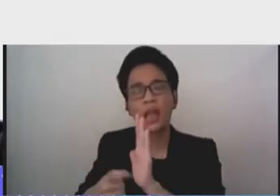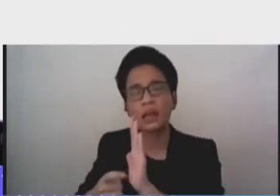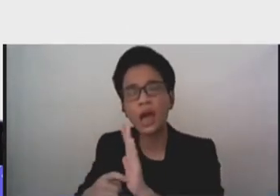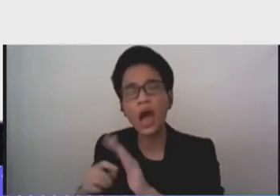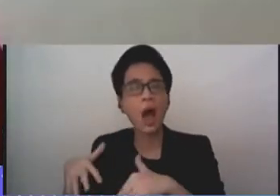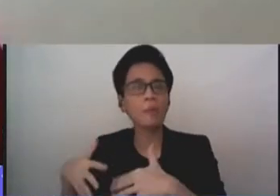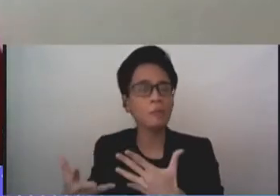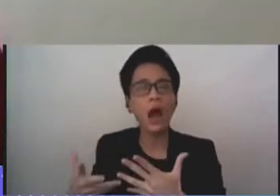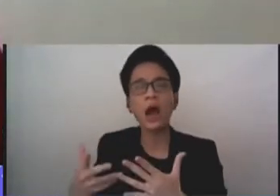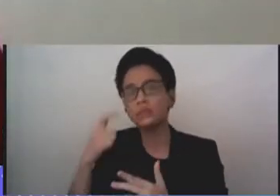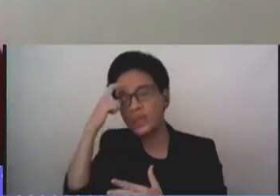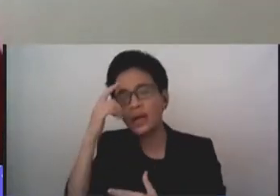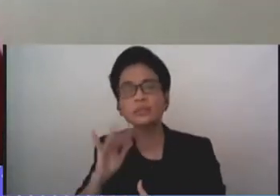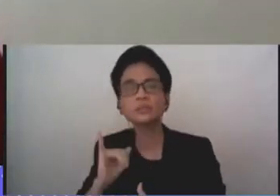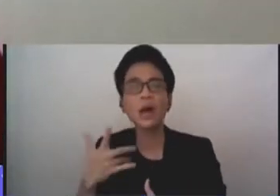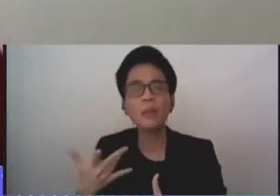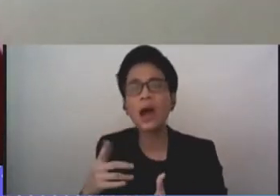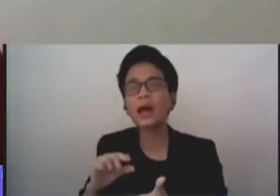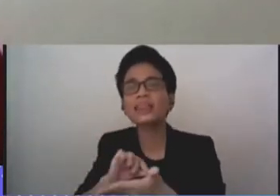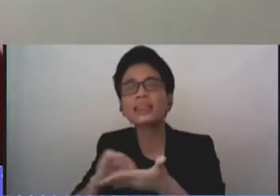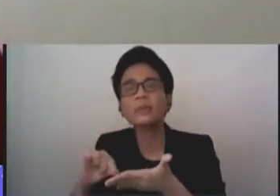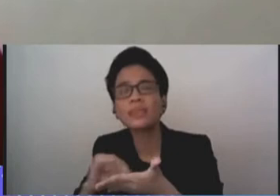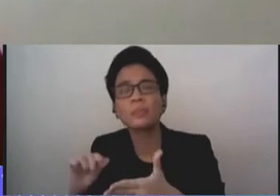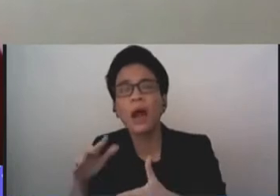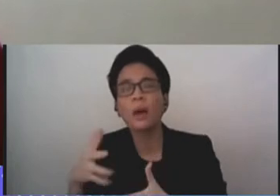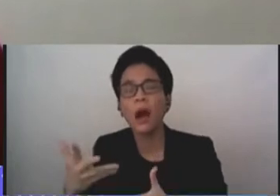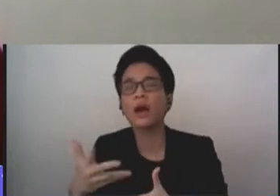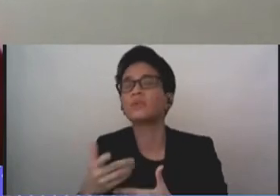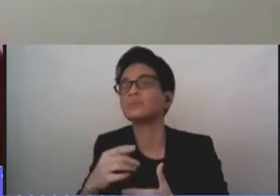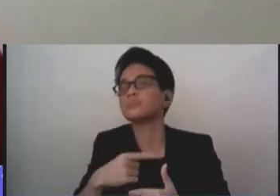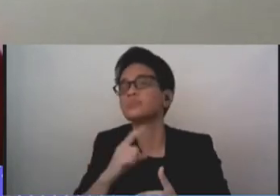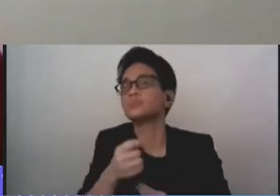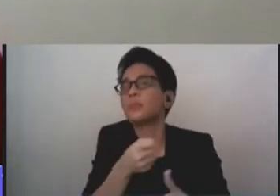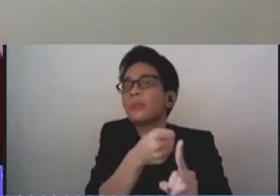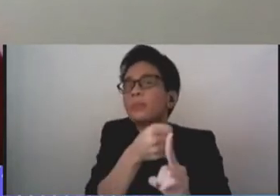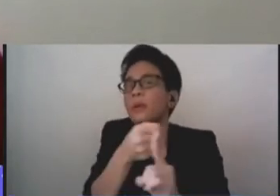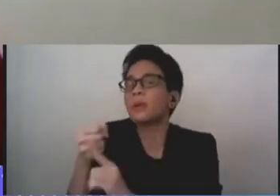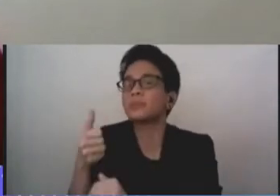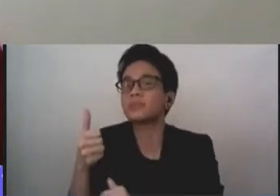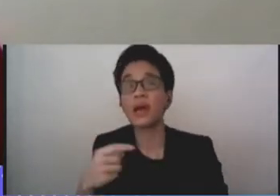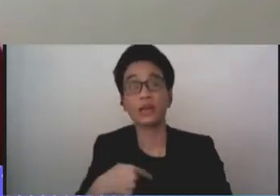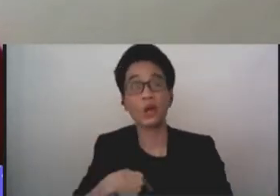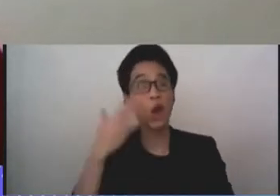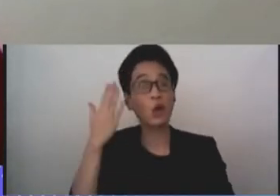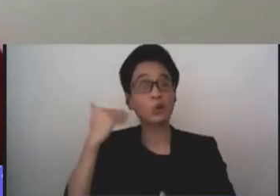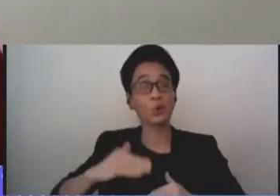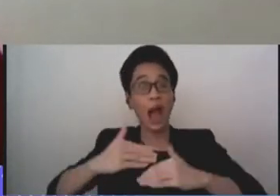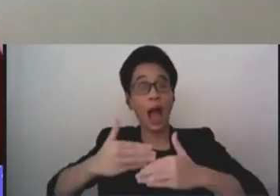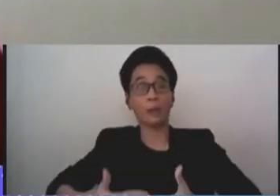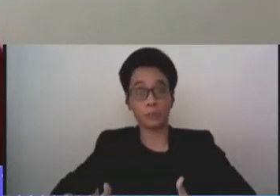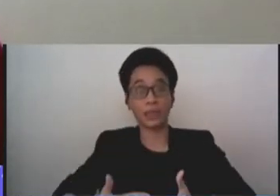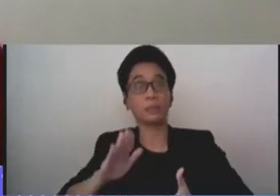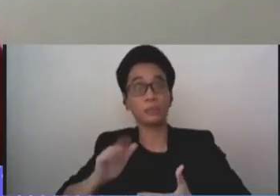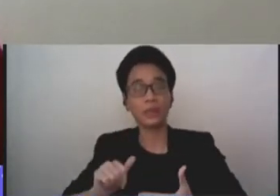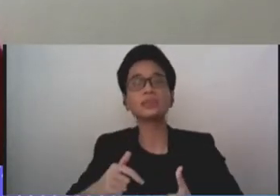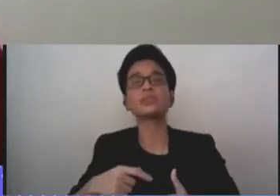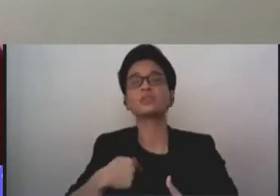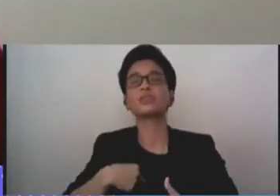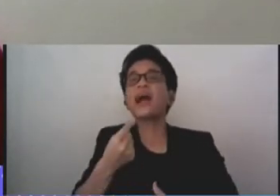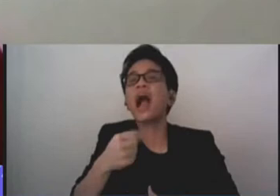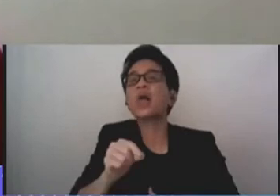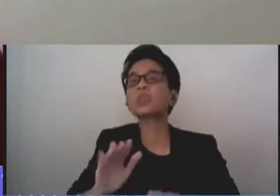ya Bu ya? Iya betul, karena saya dulu sebenarnya pas proses kehamilan itu teman sekantor saya bilang, ini lagi ini loh,